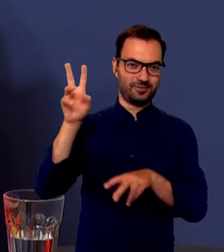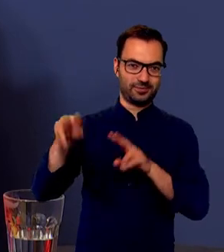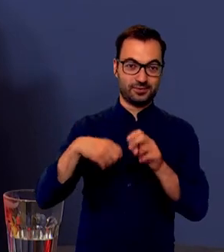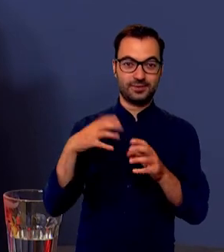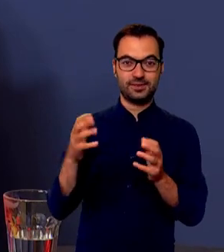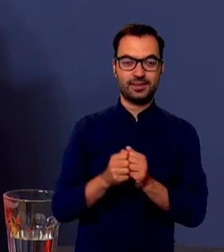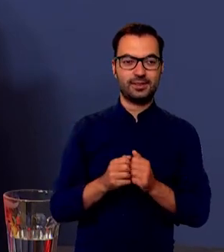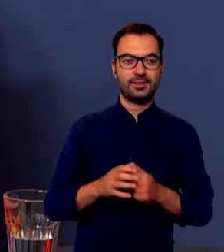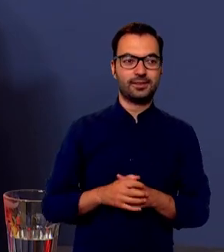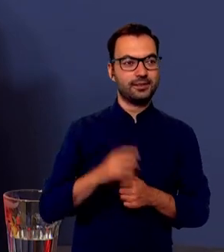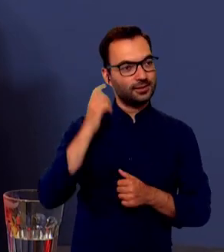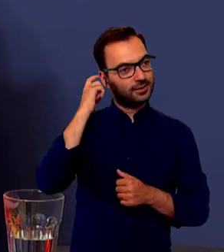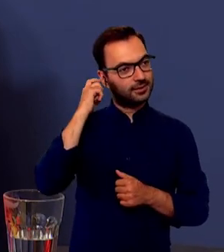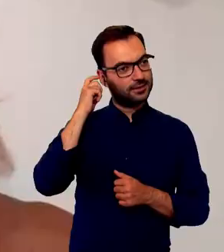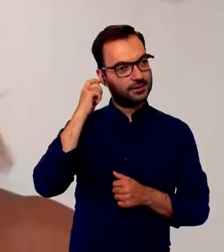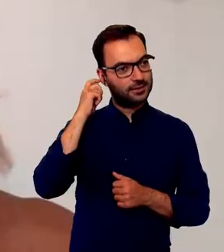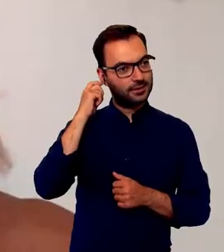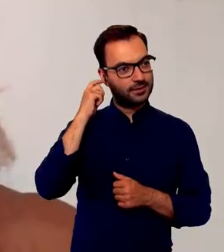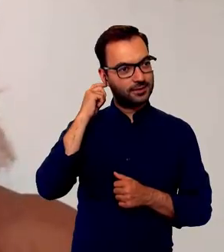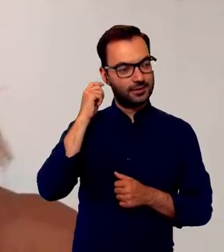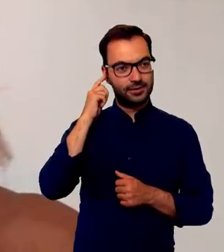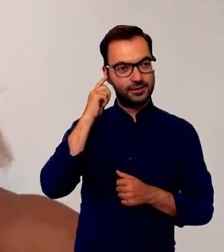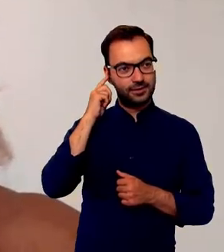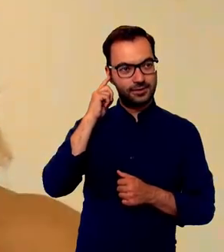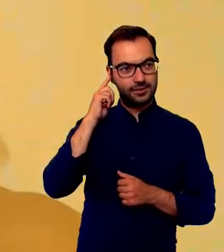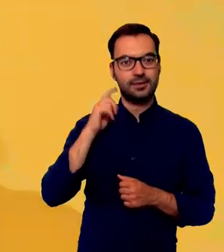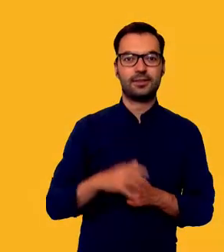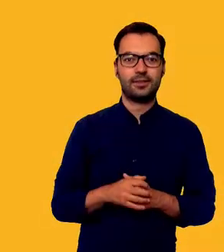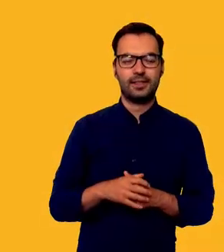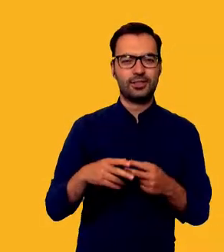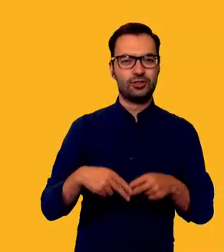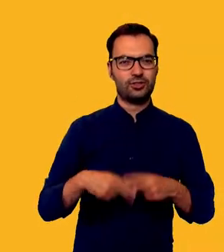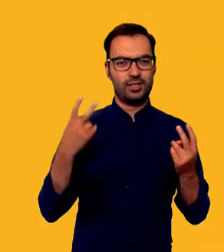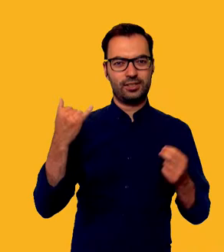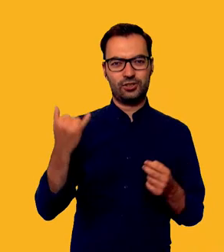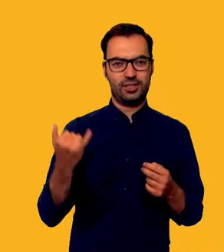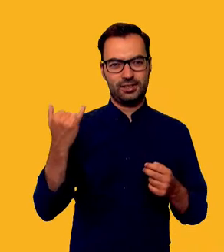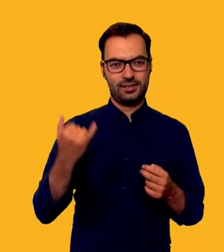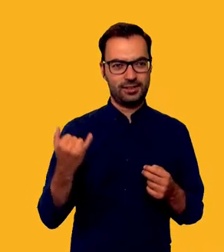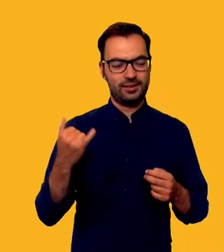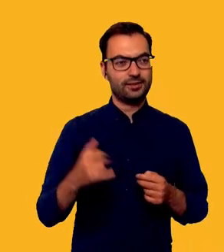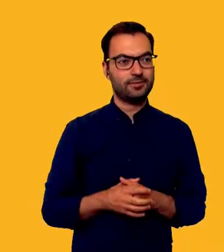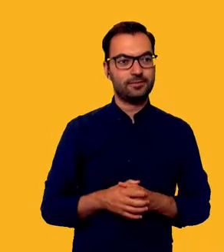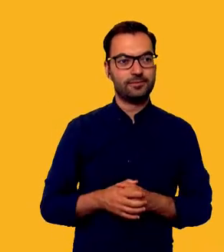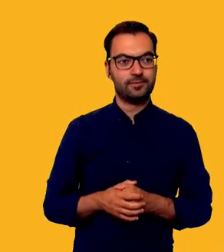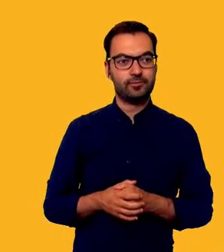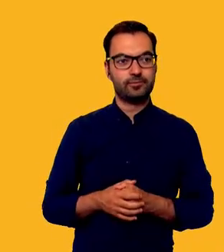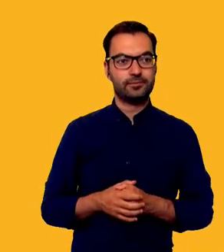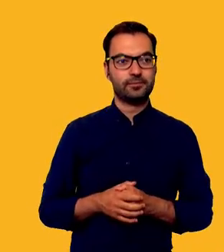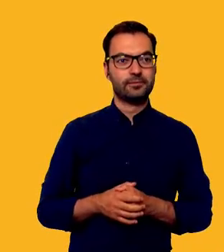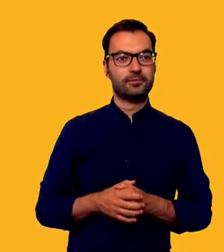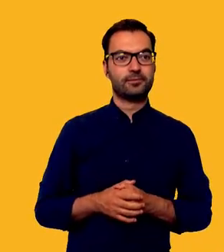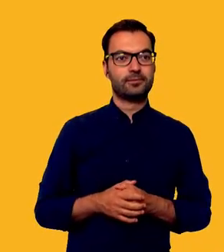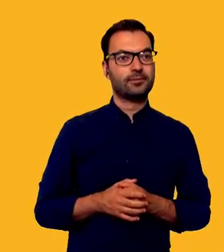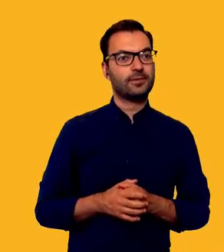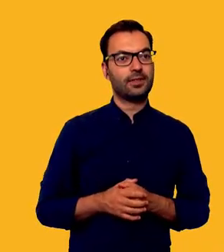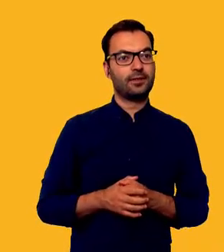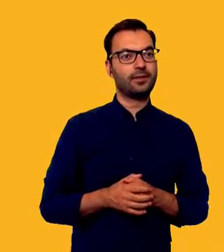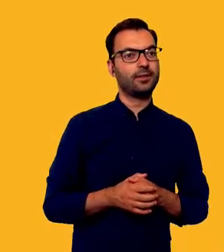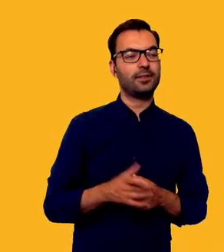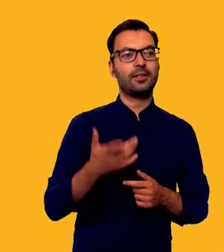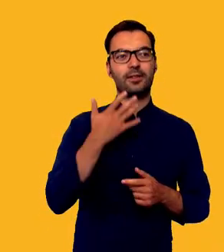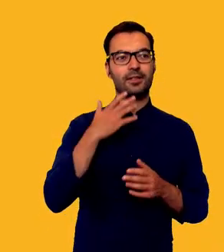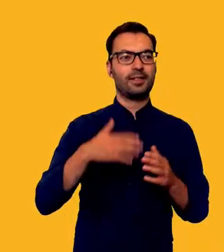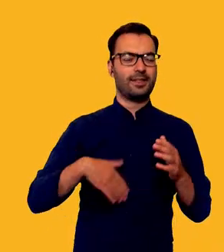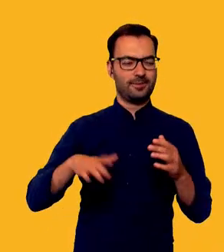Ewo. Mam nadzieję, że to tak patrzę, bo to jest chyba Ewa, to wrzucałaś się chyba na Dzień Dziecka, bo tak mówiłaś o tym, swoim dzieciństwie, że tam